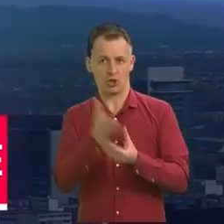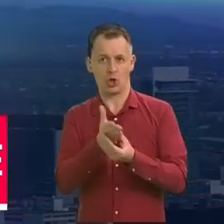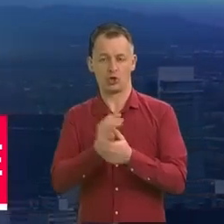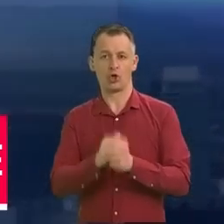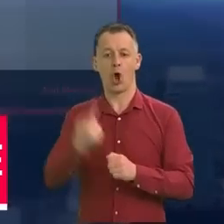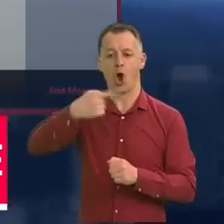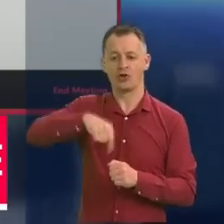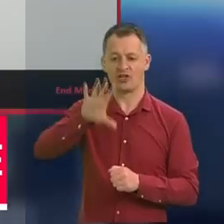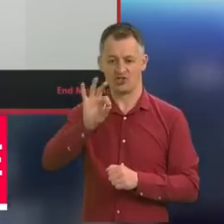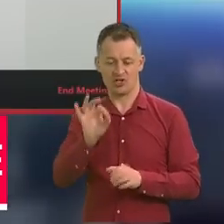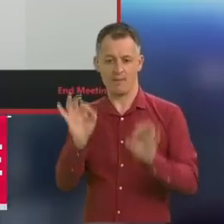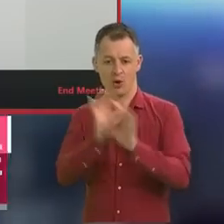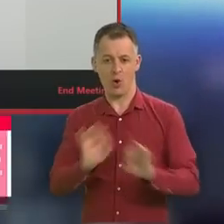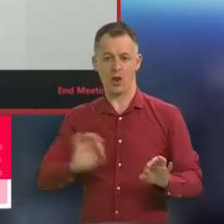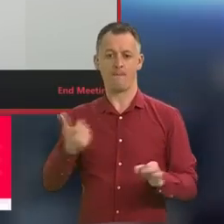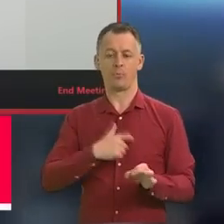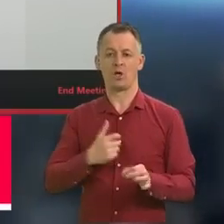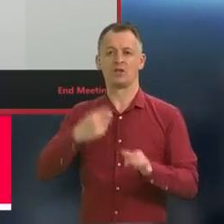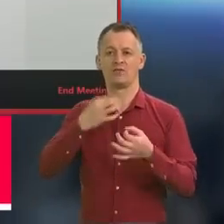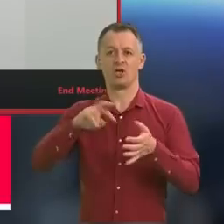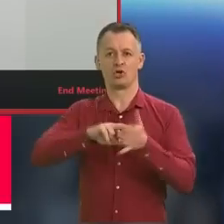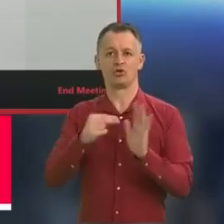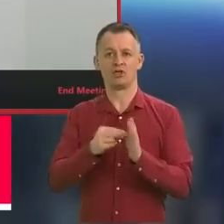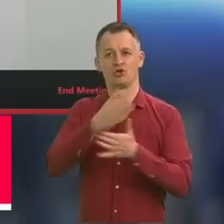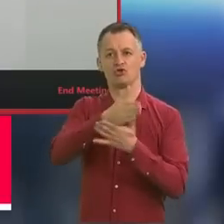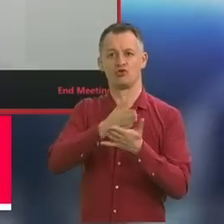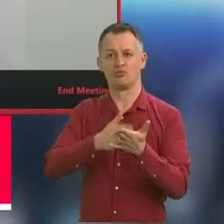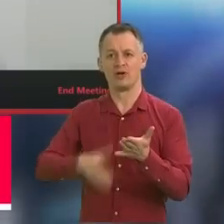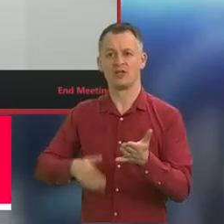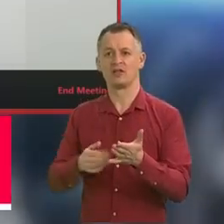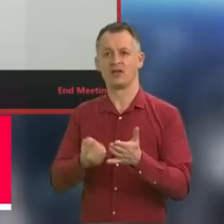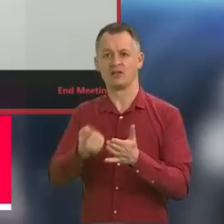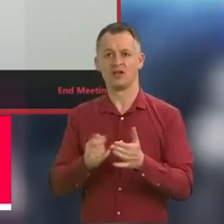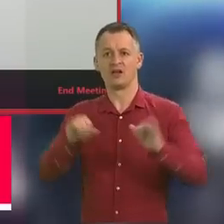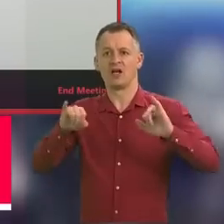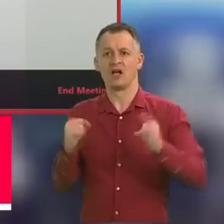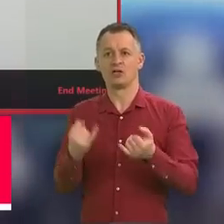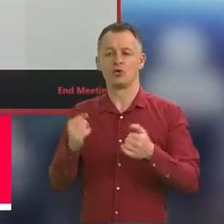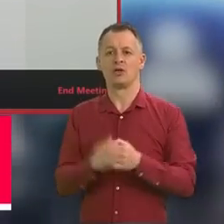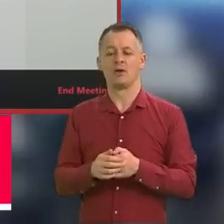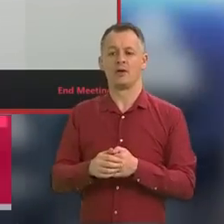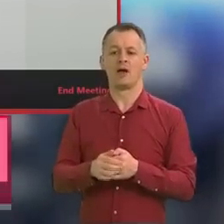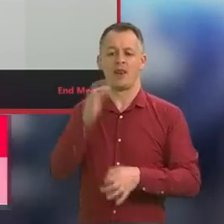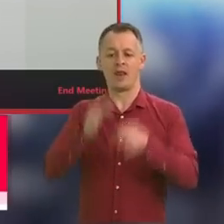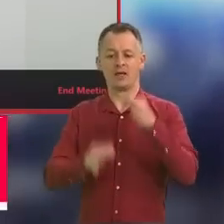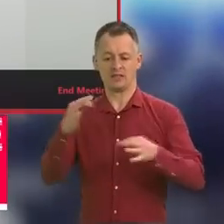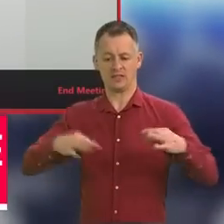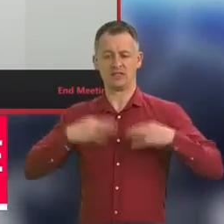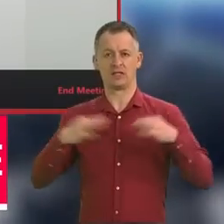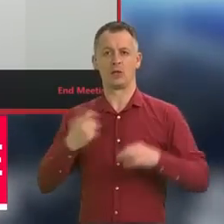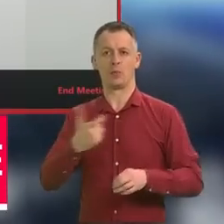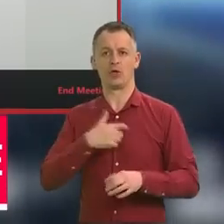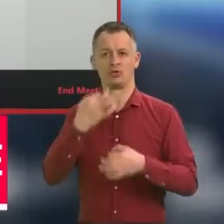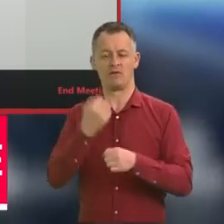milioane practic puteau fi rezolvate aproape jumătate din cazurile de analize medicale care puteau fi